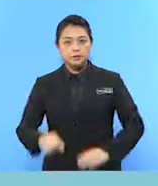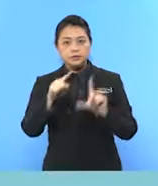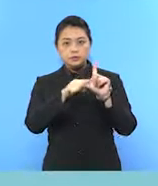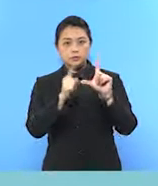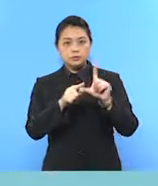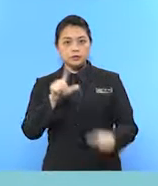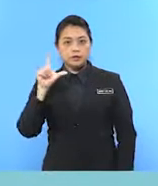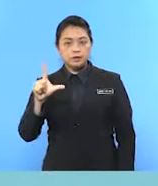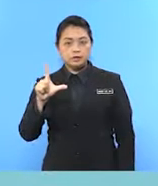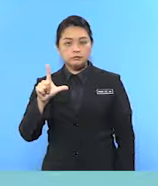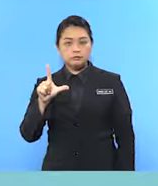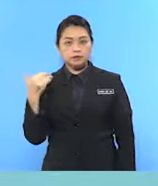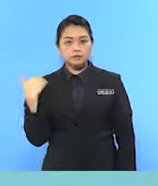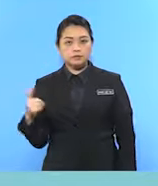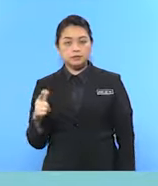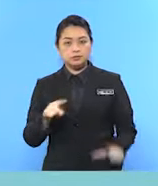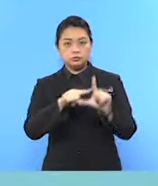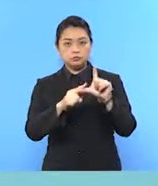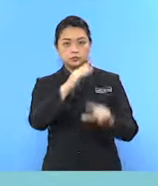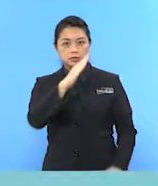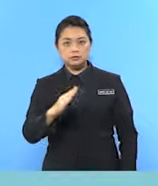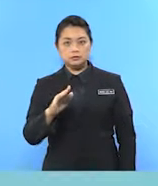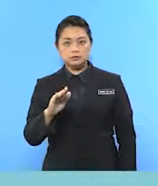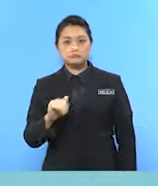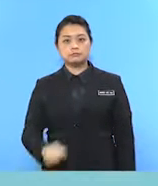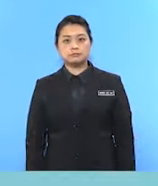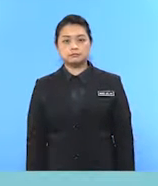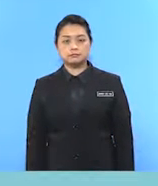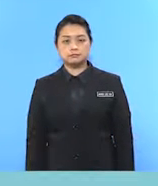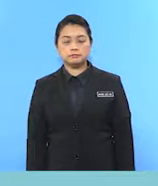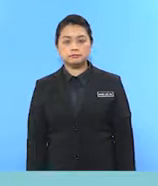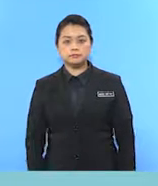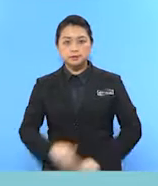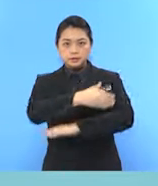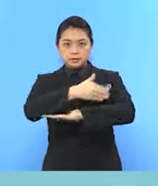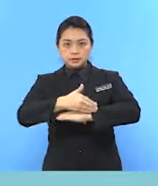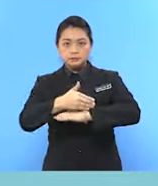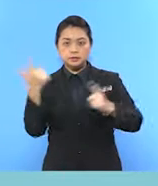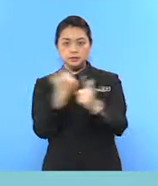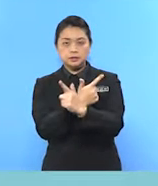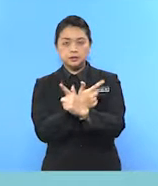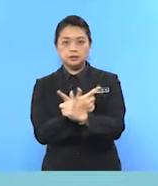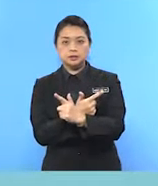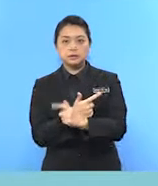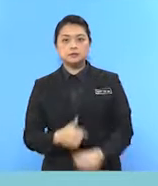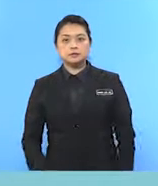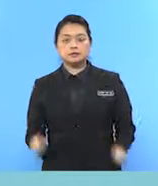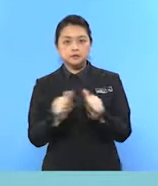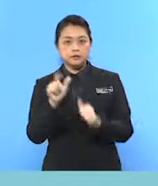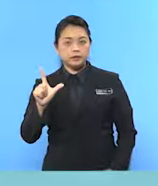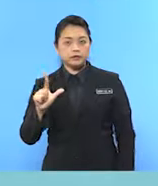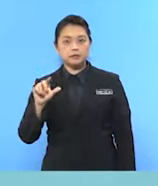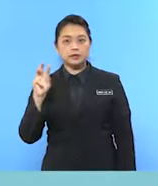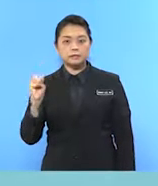L merupakan sudut tirus yang dirujuk. Sisi yang bertentangan dengan sudut L iaitu